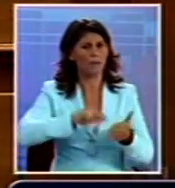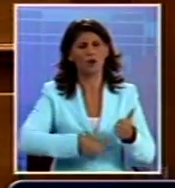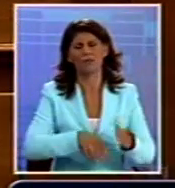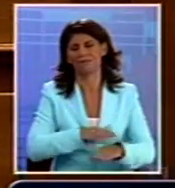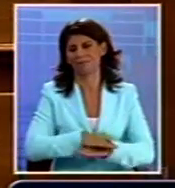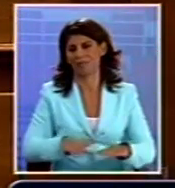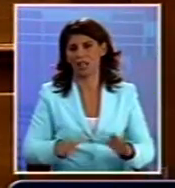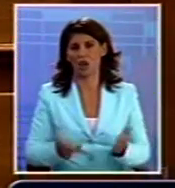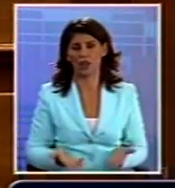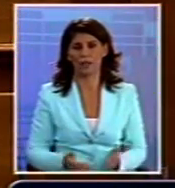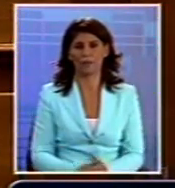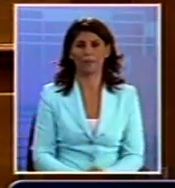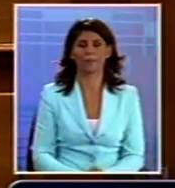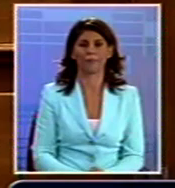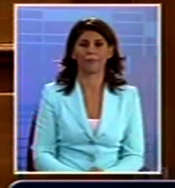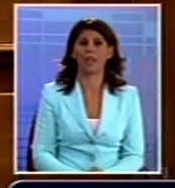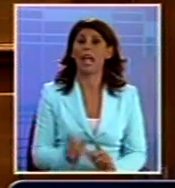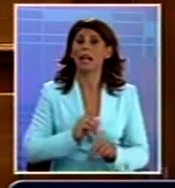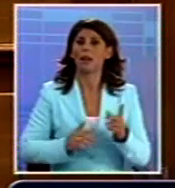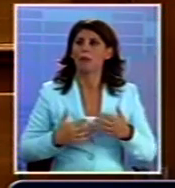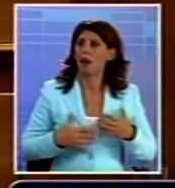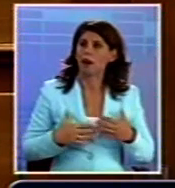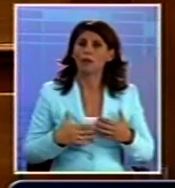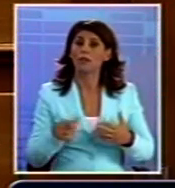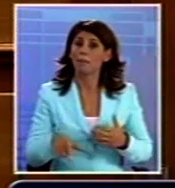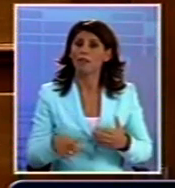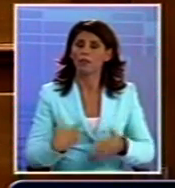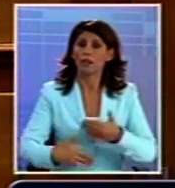τελειώνει. Κάποιοι ανησύχησαν ιδιαίτερα με αυτή την